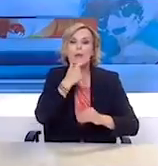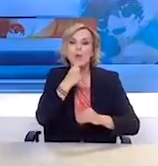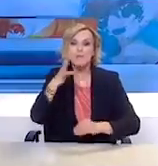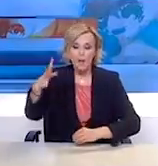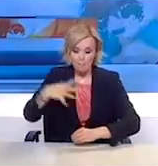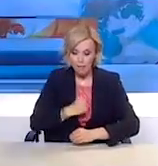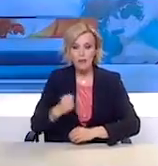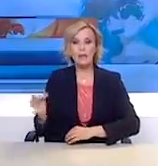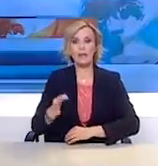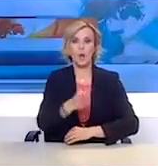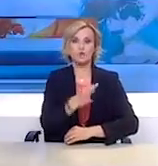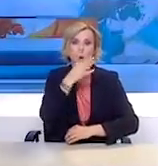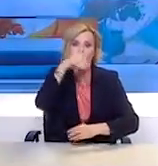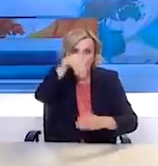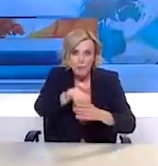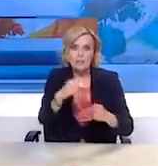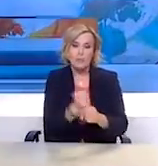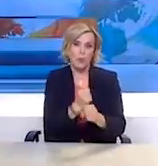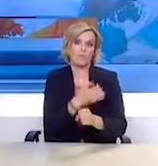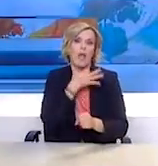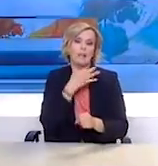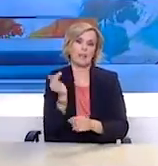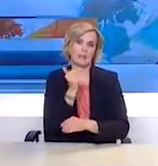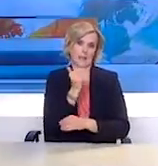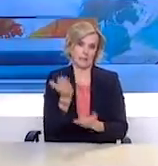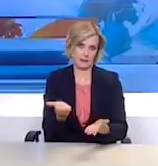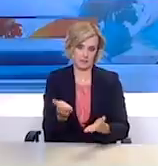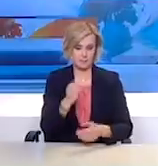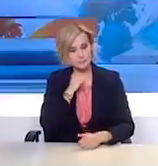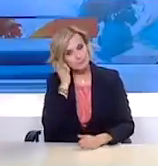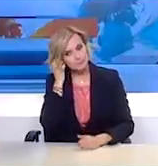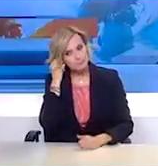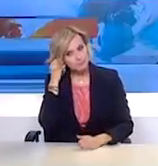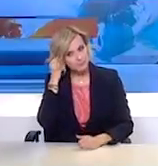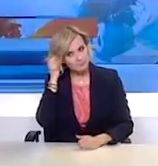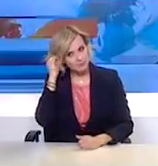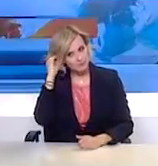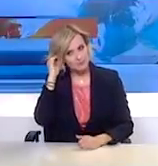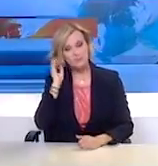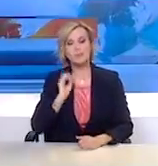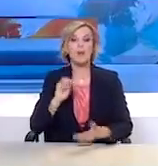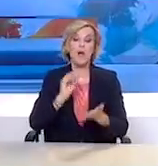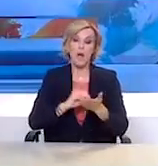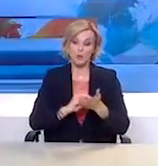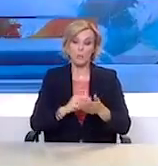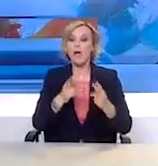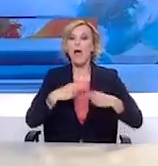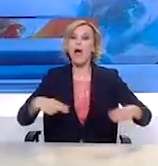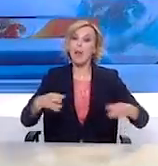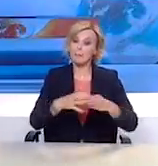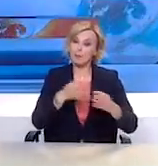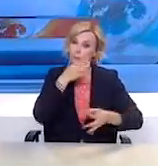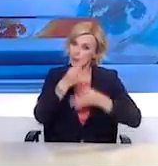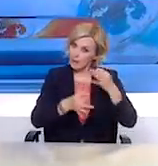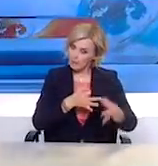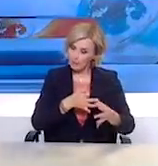μαζί με όλους τους άλλους γιατρούς των επιγόντων. Επίσης, Η Επιτροπή τοποθετήθηκε για τη χρήση